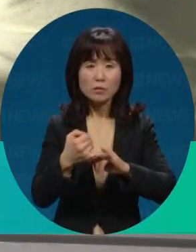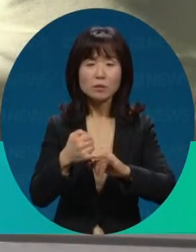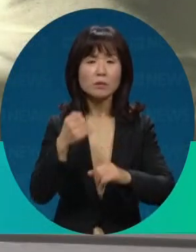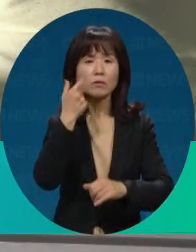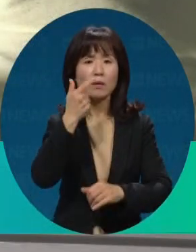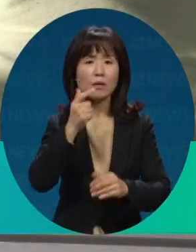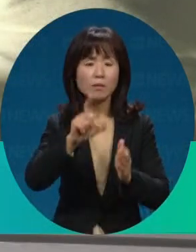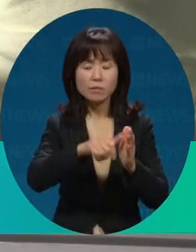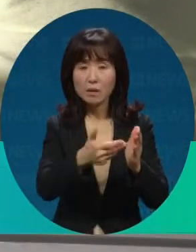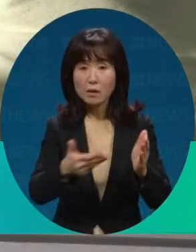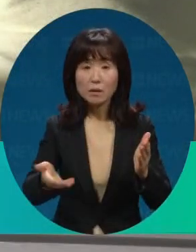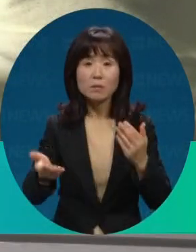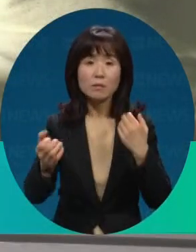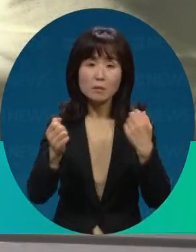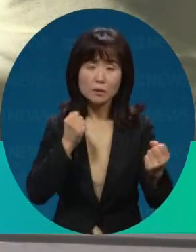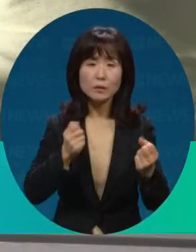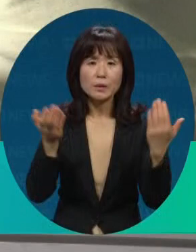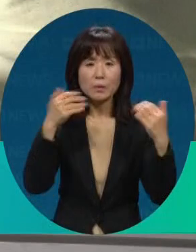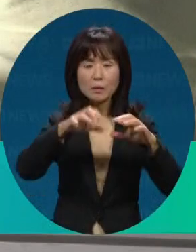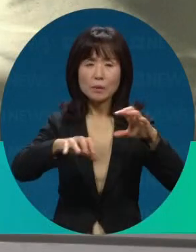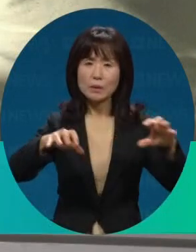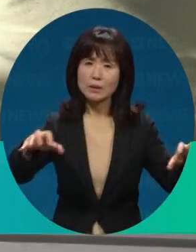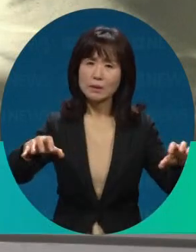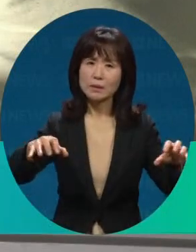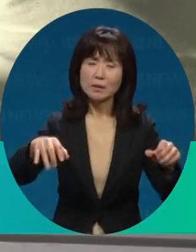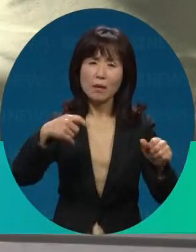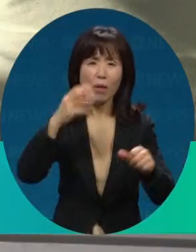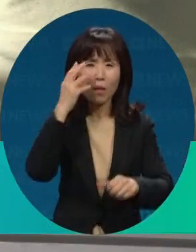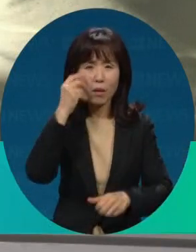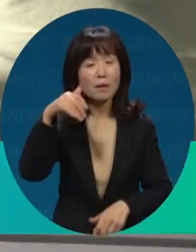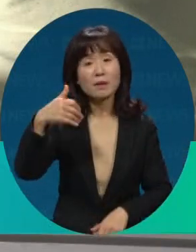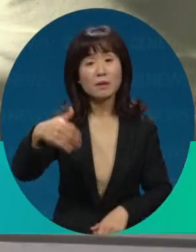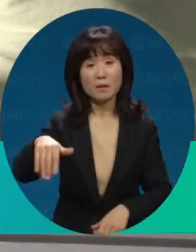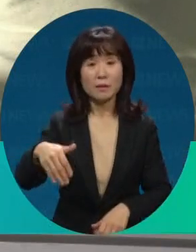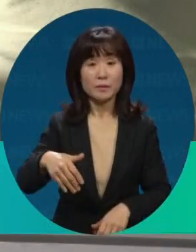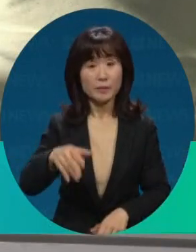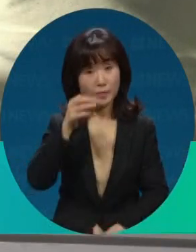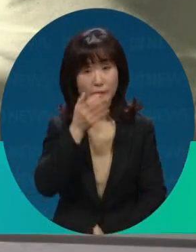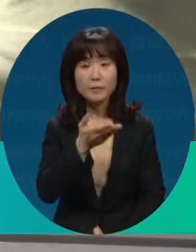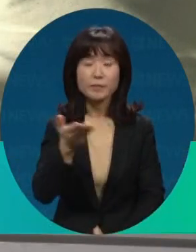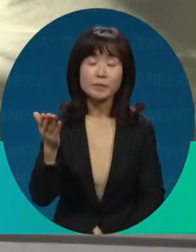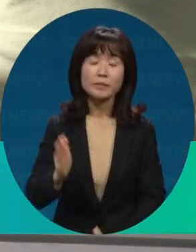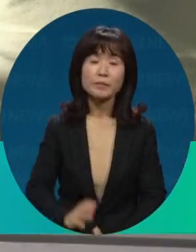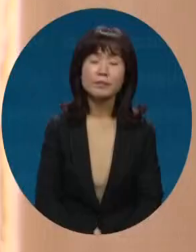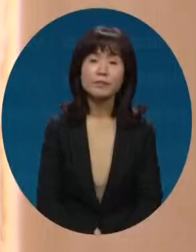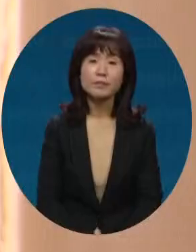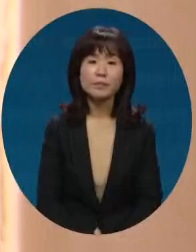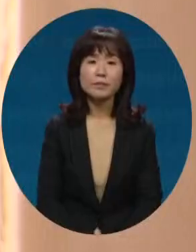지났지만 학교 현장에선 갈 길이 멀어 보입니다 진태의 기자가 단독으로 보도합니다